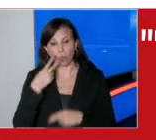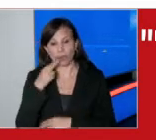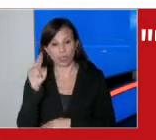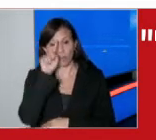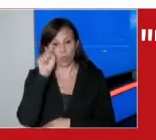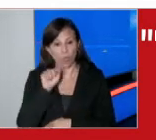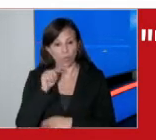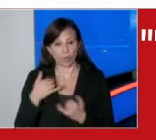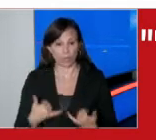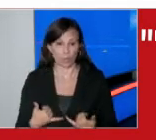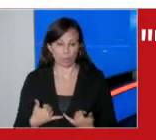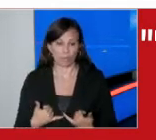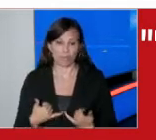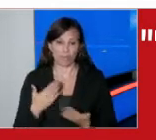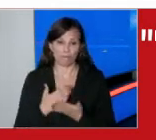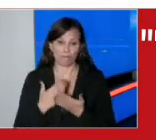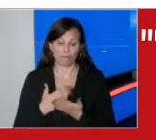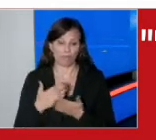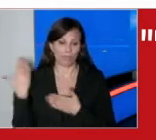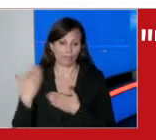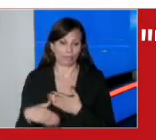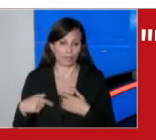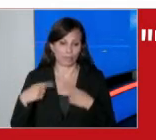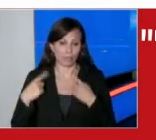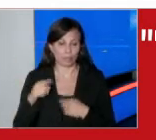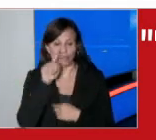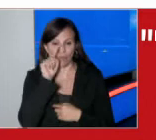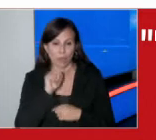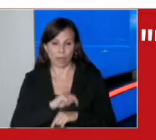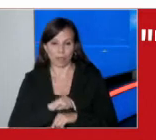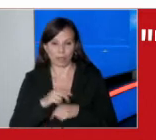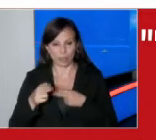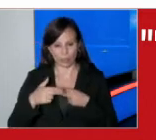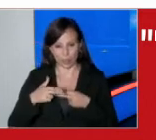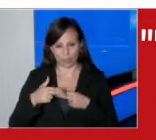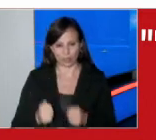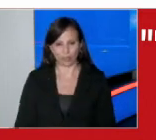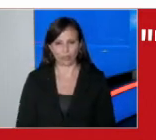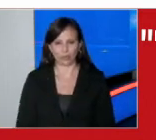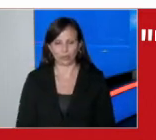היום, היום שלנו כבר עומד להסתיים, אז אולי זה יקרה בזמן הקרוב, בוא נשמע אותה.